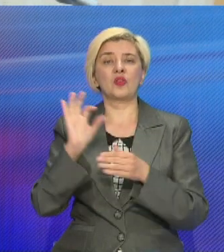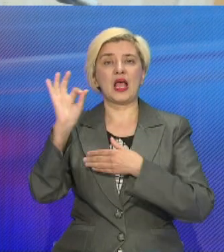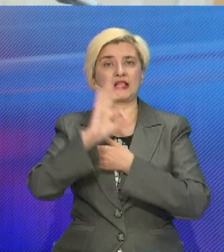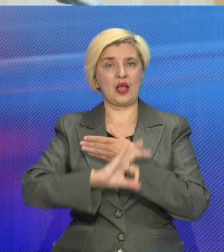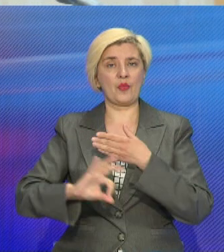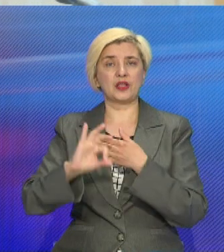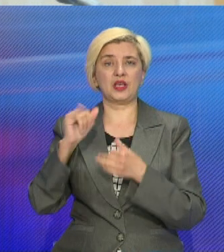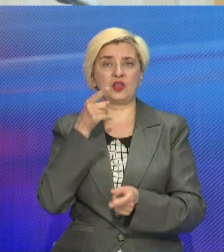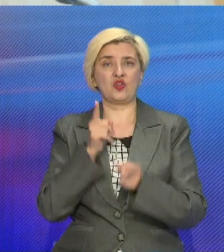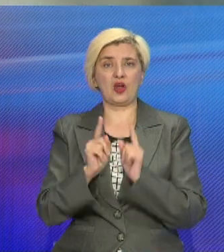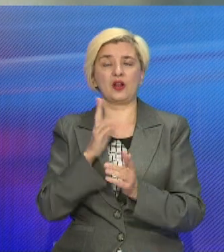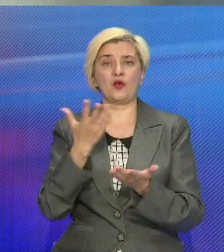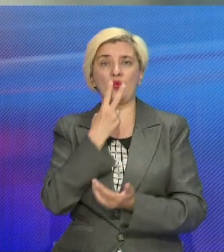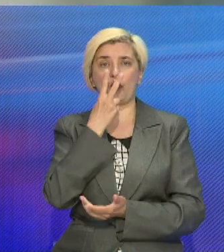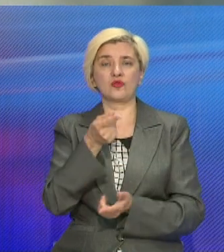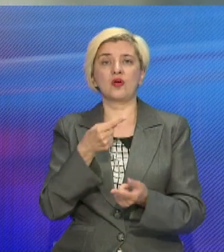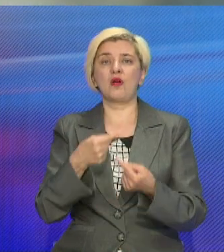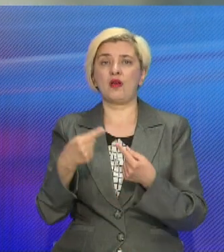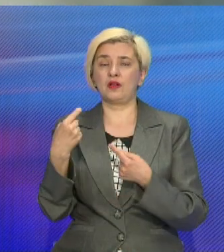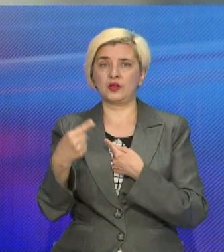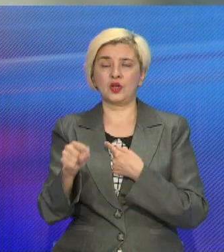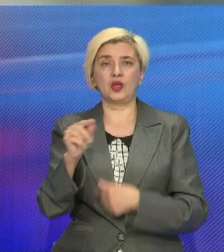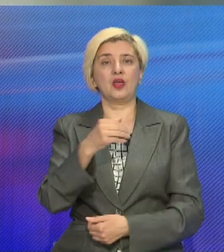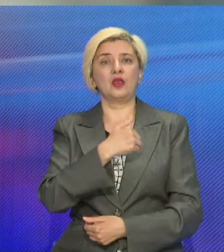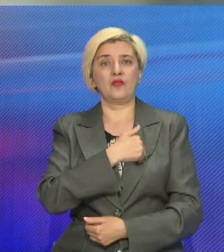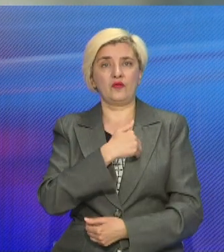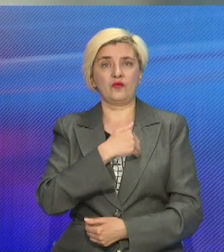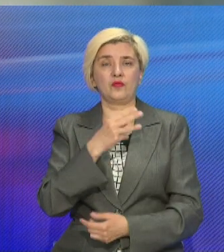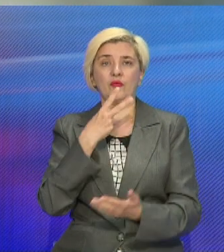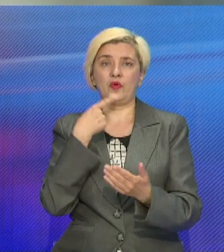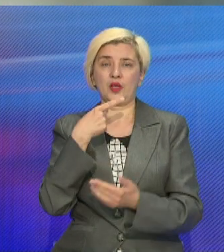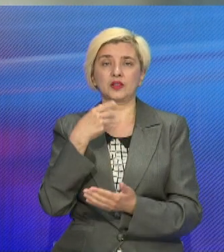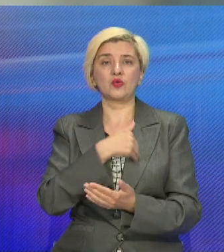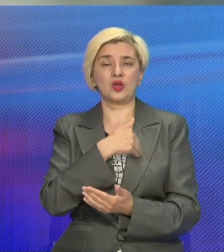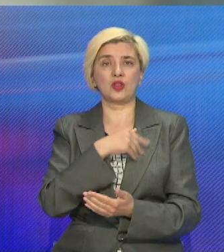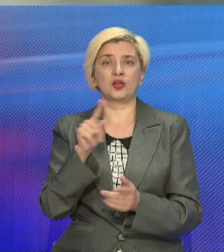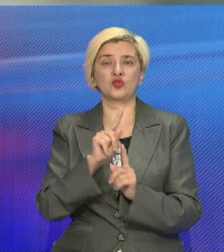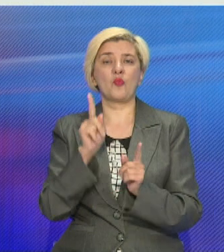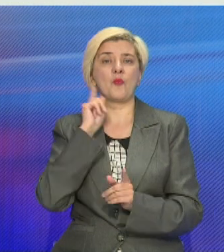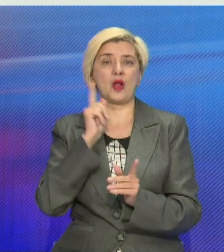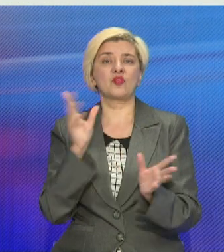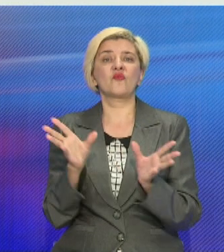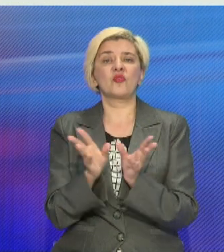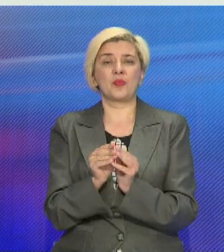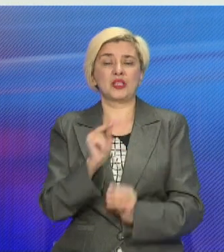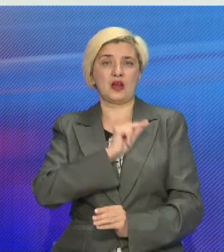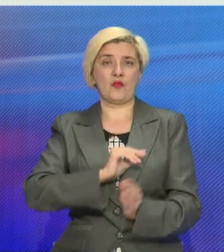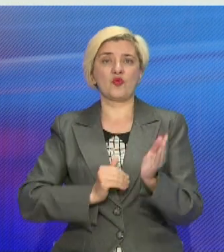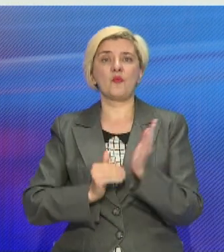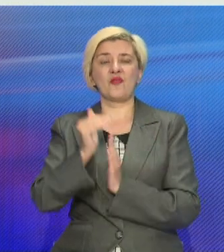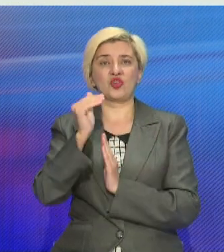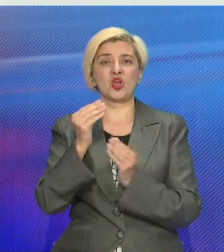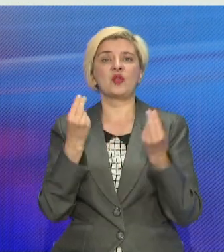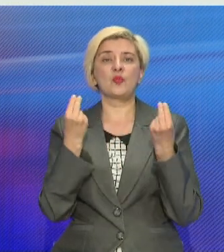бачив, моцно розходяться. І виказав жадання, щоб молодь обидвох країн сумісними намаганнями працювали над повищенням престижу Білорусі